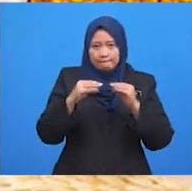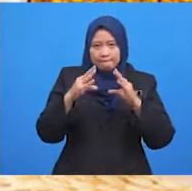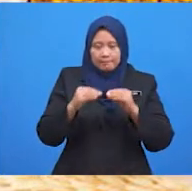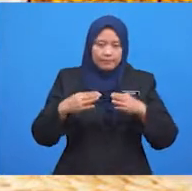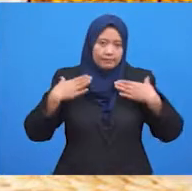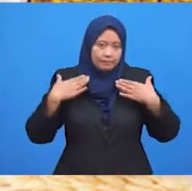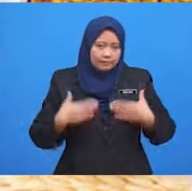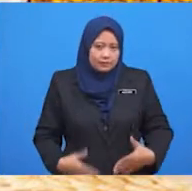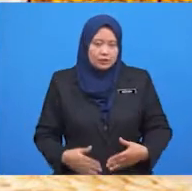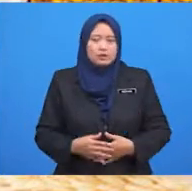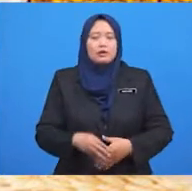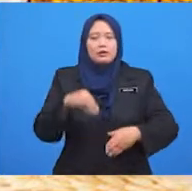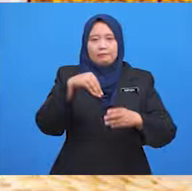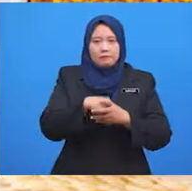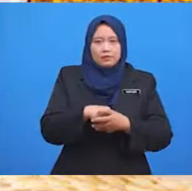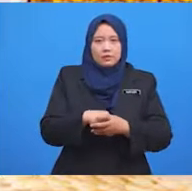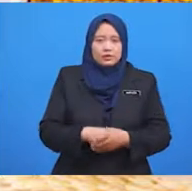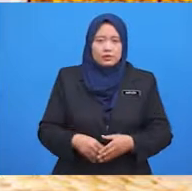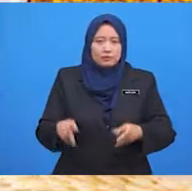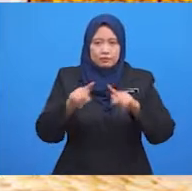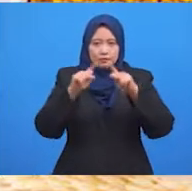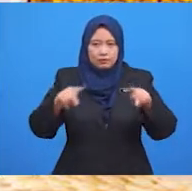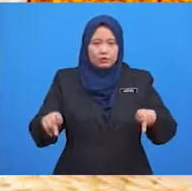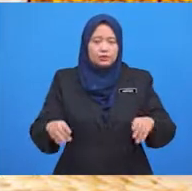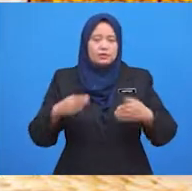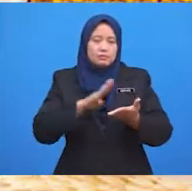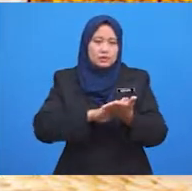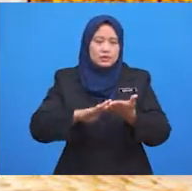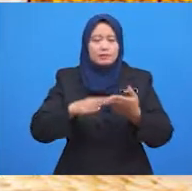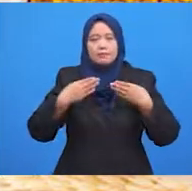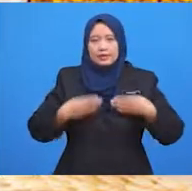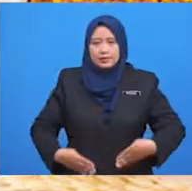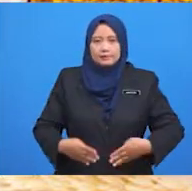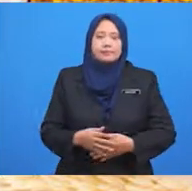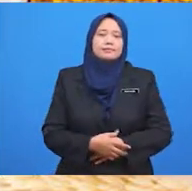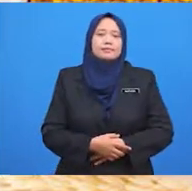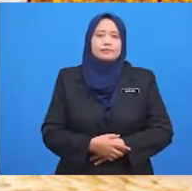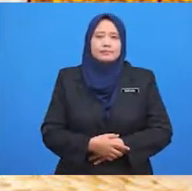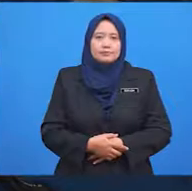Ia digunakan semasa proses membersihkan badan.